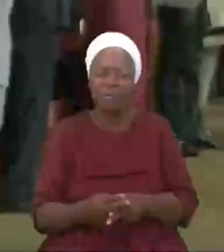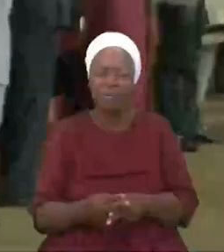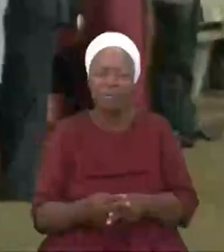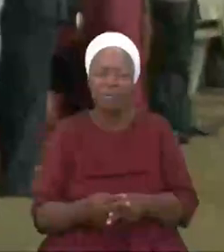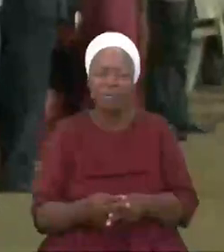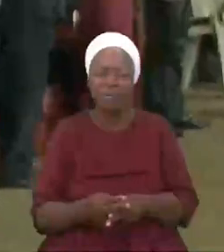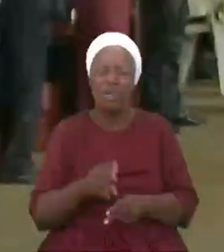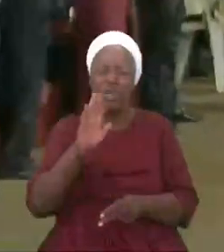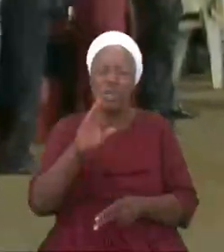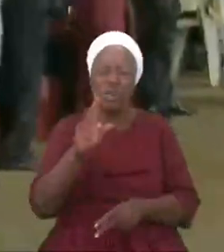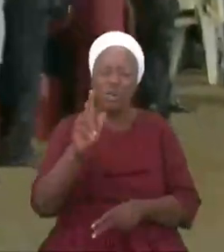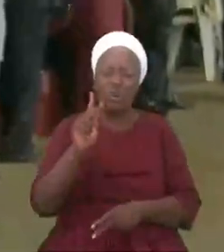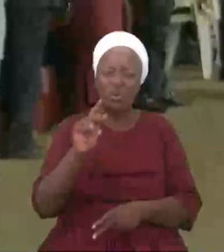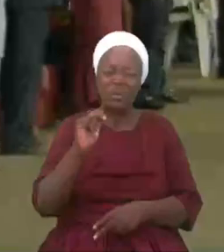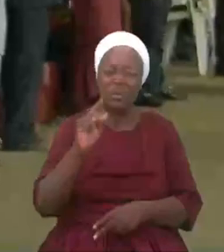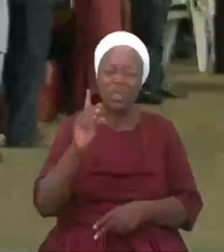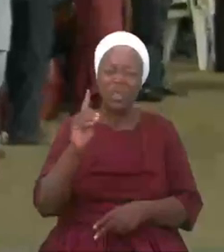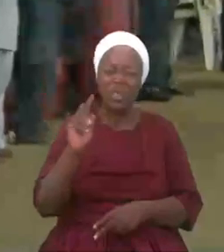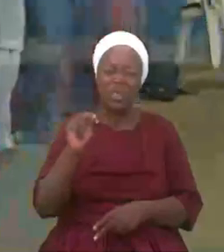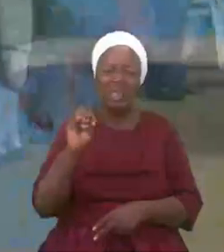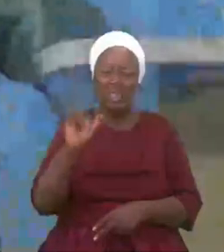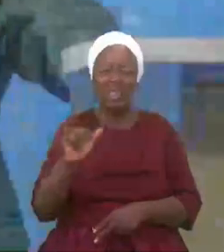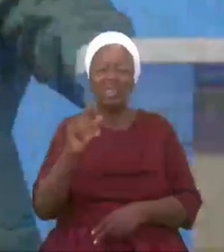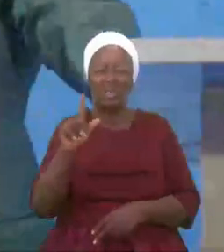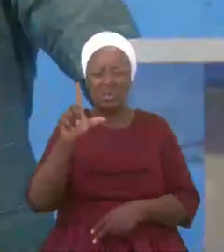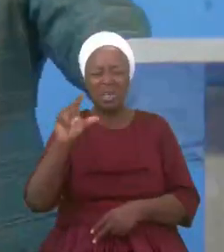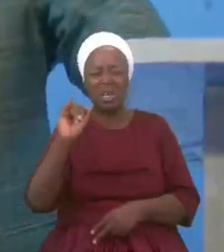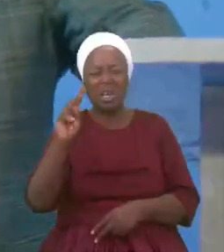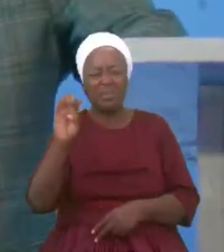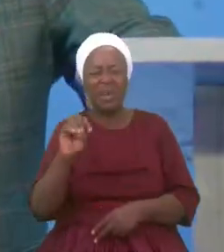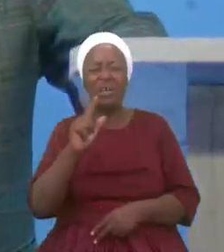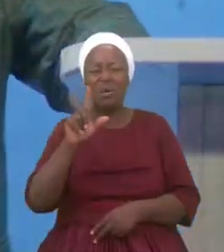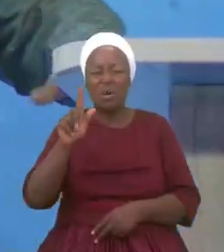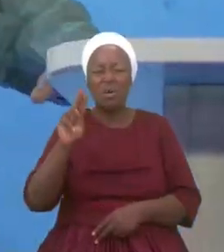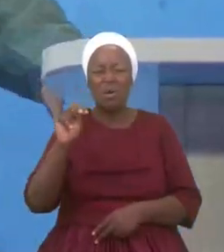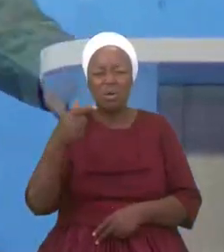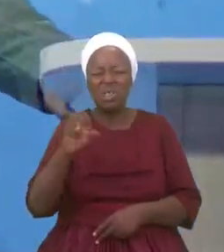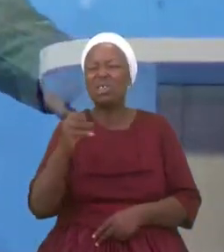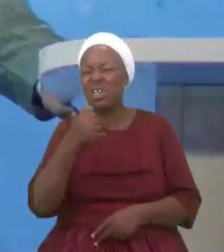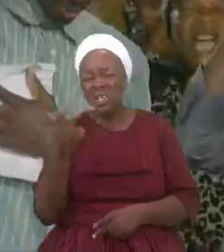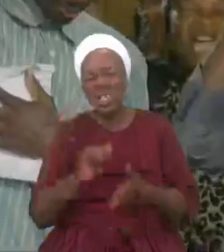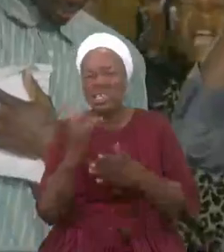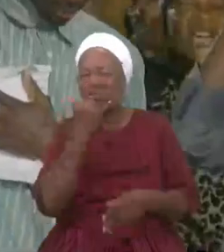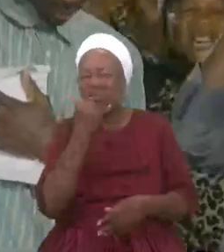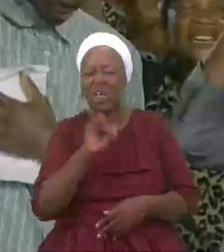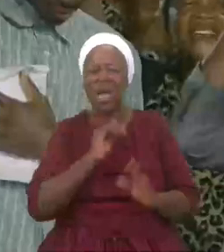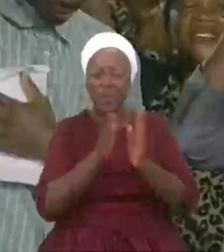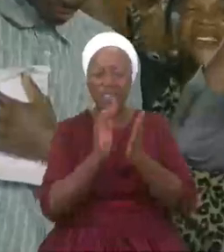la condition dans ton corps et sois guérir au nom de Jésus-Christ des protéines